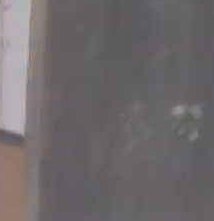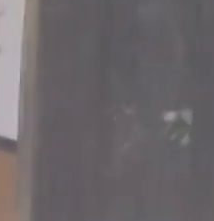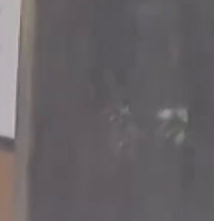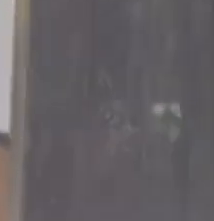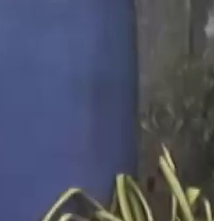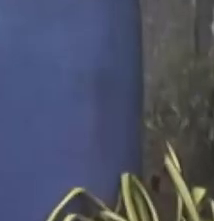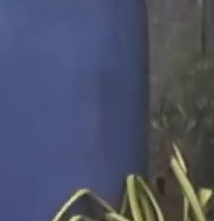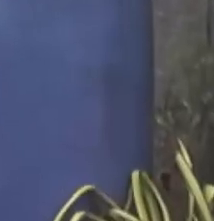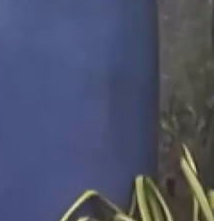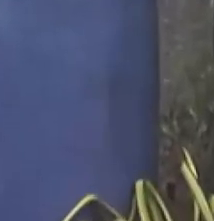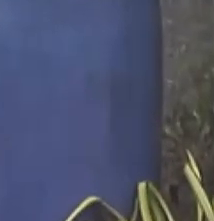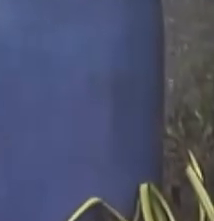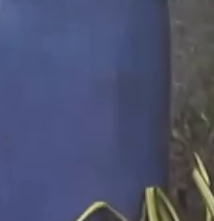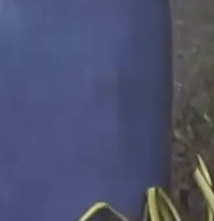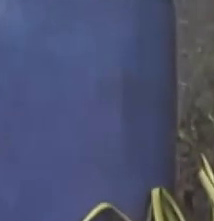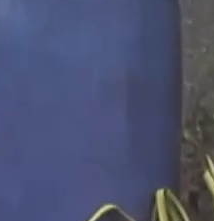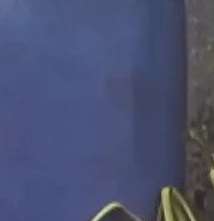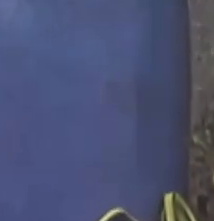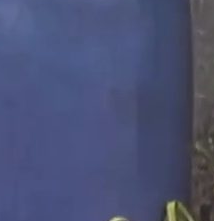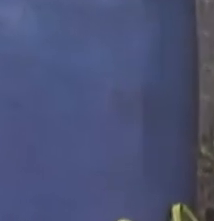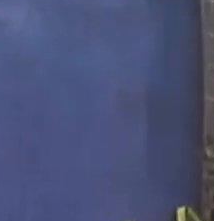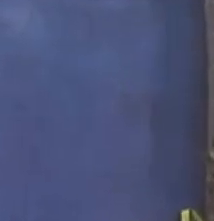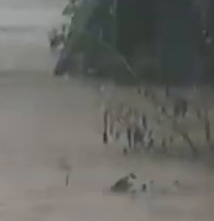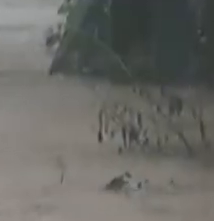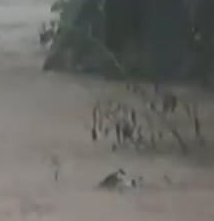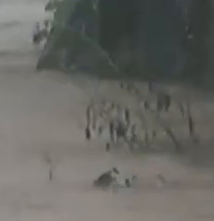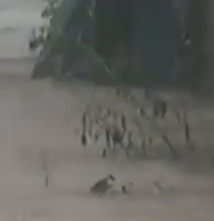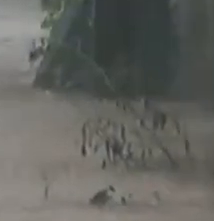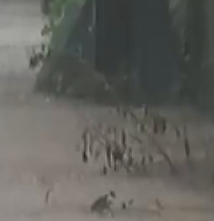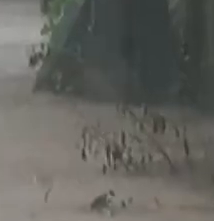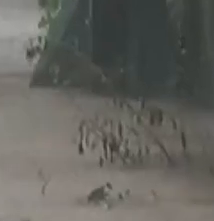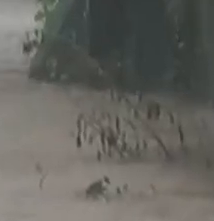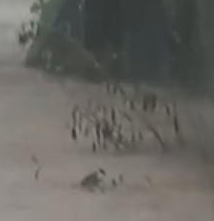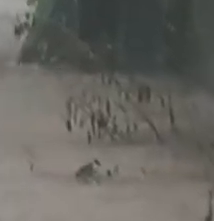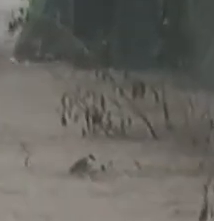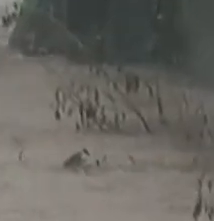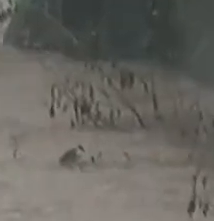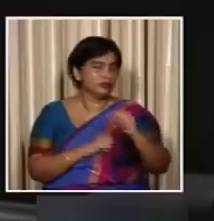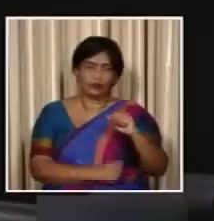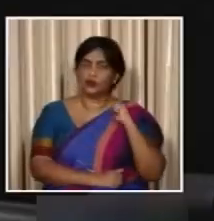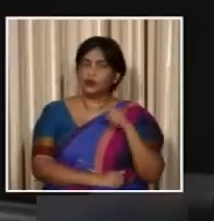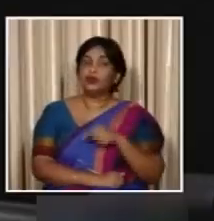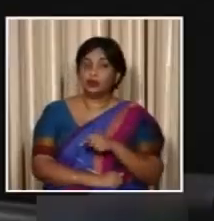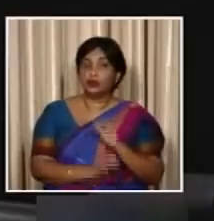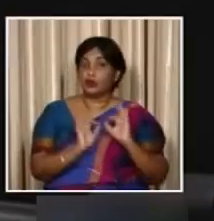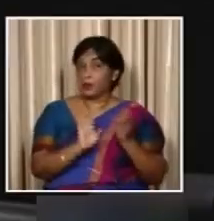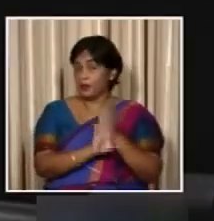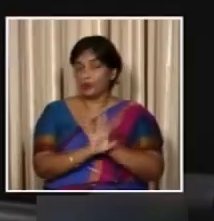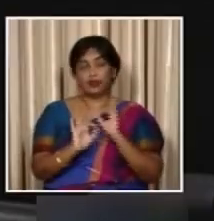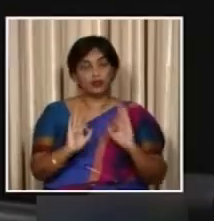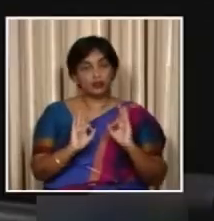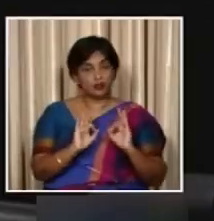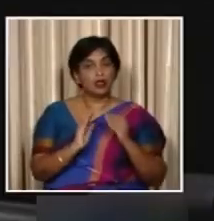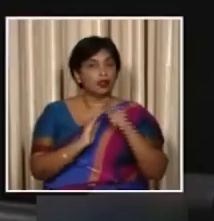ග්‍රාමීය කමිටු හදලා තියෙන. මේවැනි ප්‍රශ්නයක් ඇති වෙලත් මේ ප්‍රශ්නේ මේ හරියට හරි අල්ලගෙන යන්නේ එම සූදානම සහ